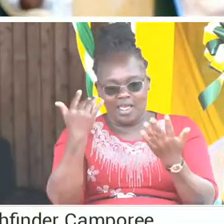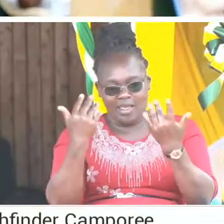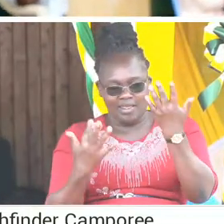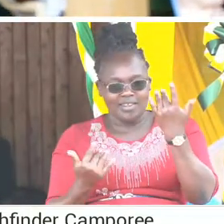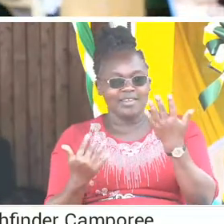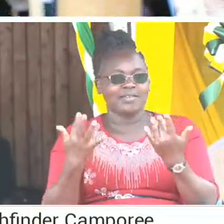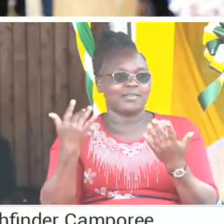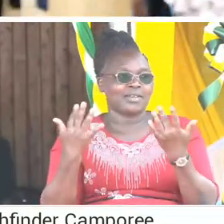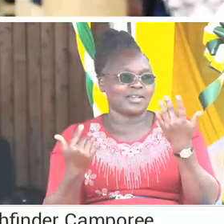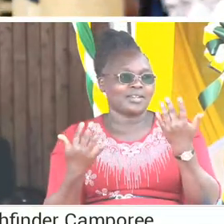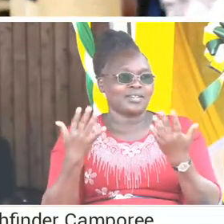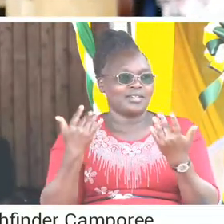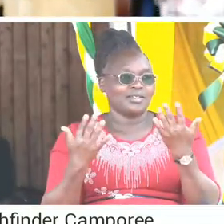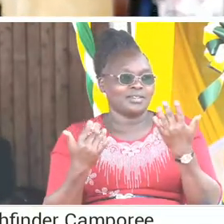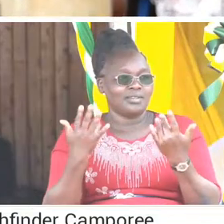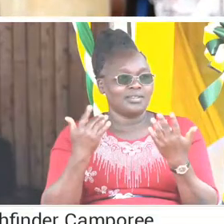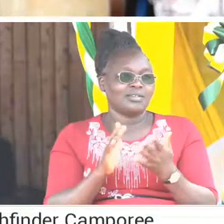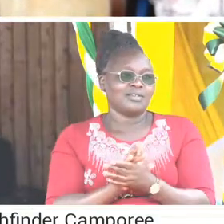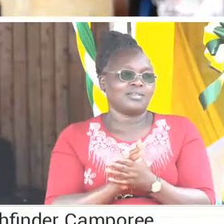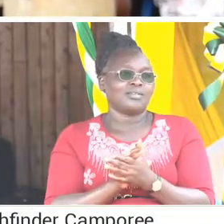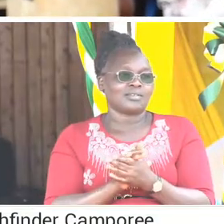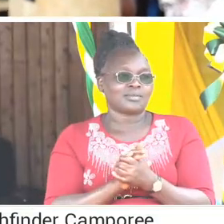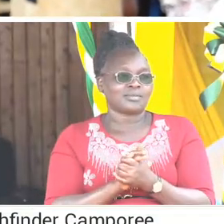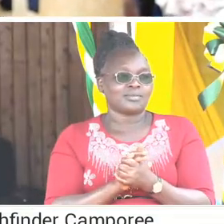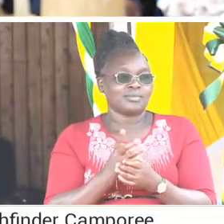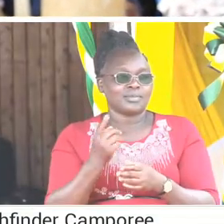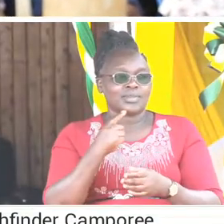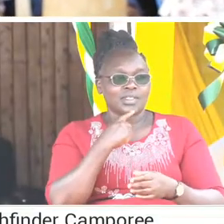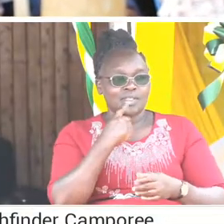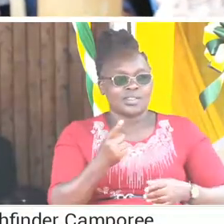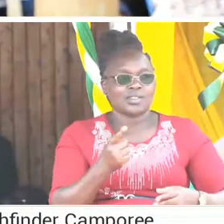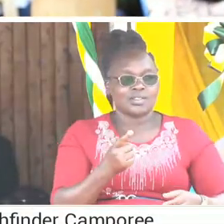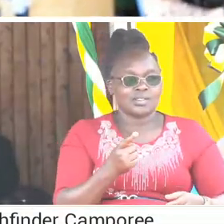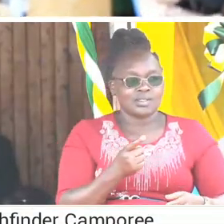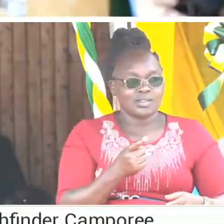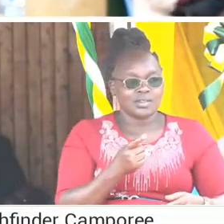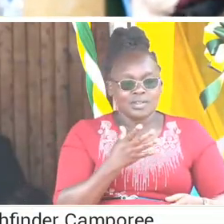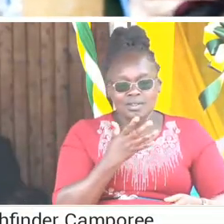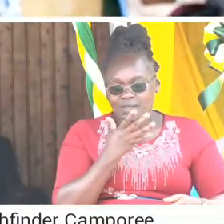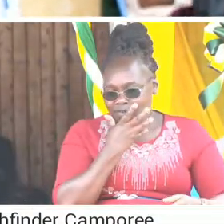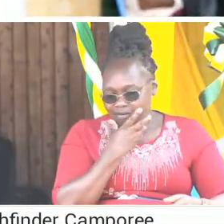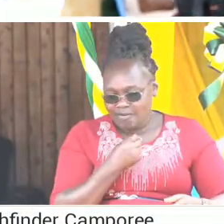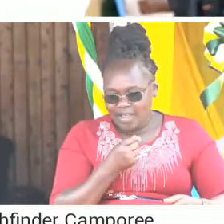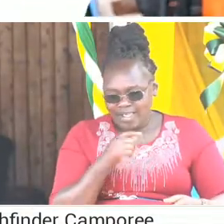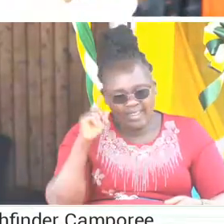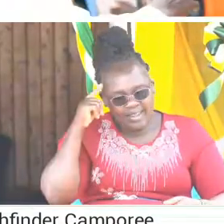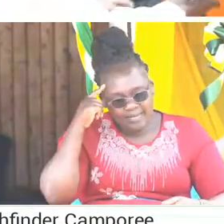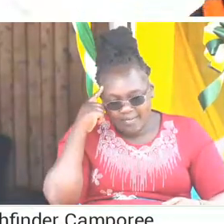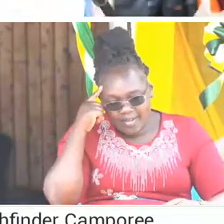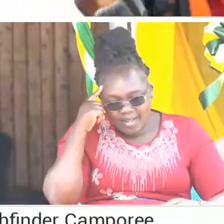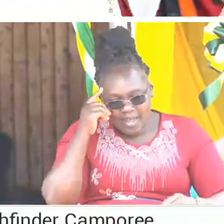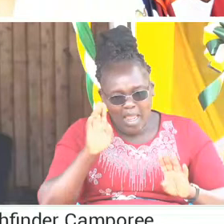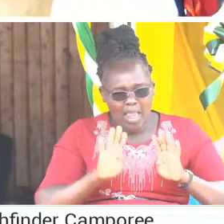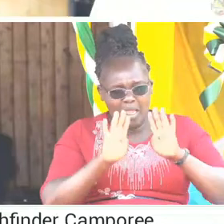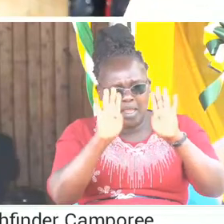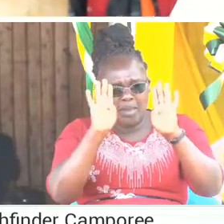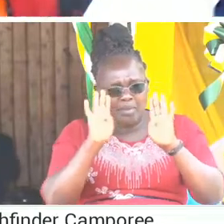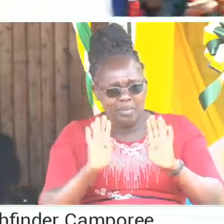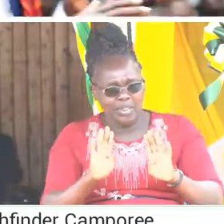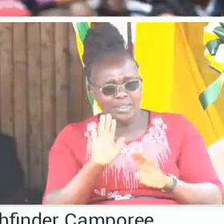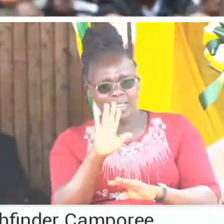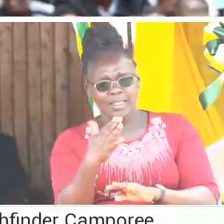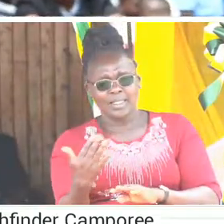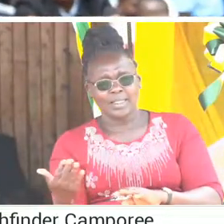Baba mzazi akasema, I must save my precious resources. Hii nyumba ndaokota vitu zangu nzuri. Alipoenda title